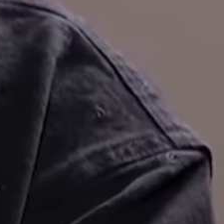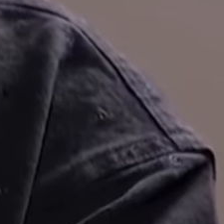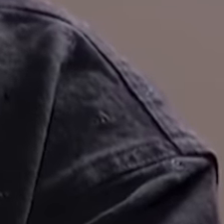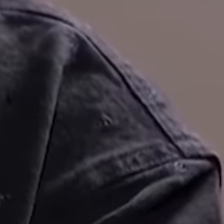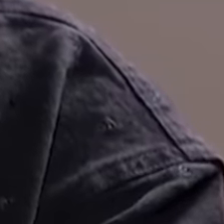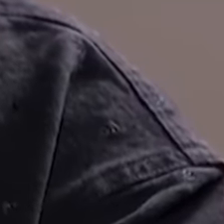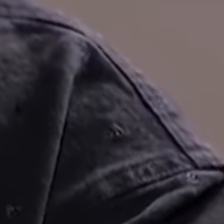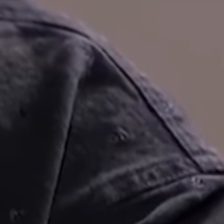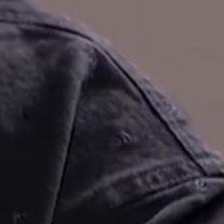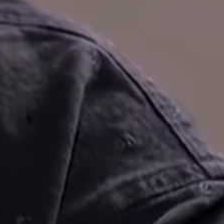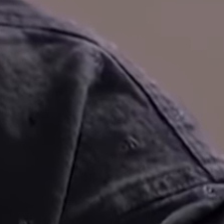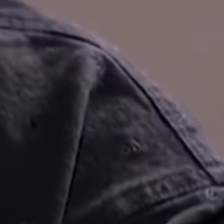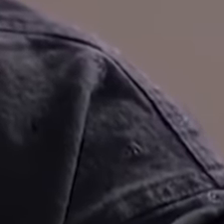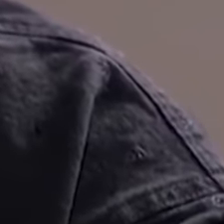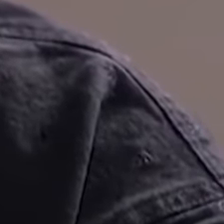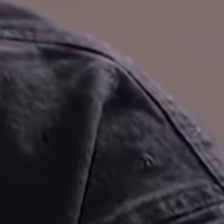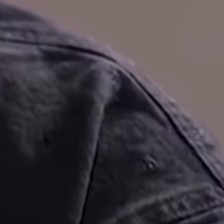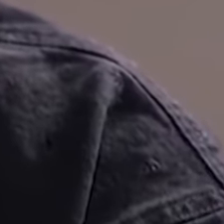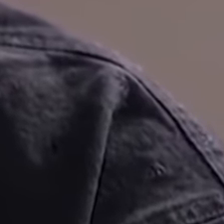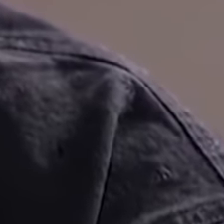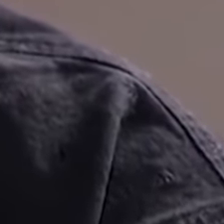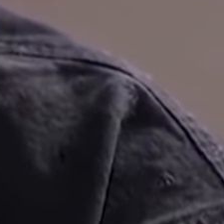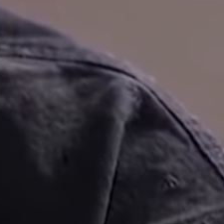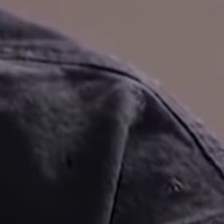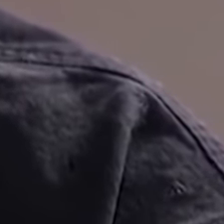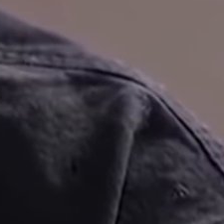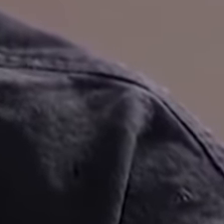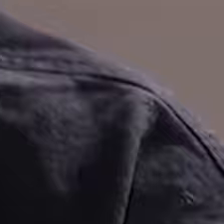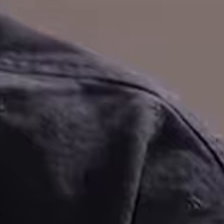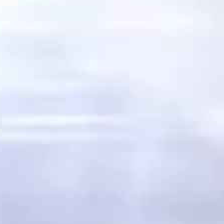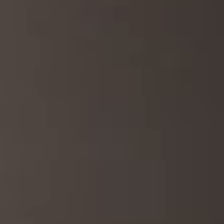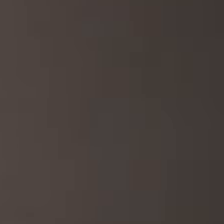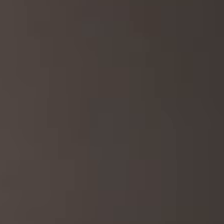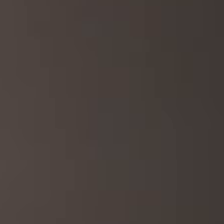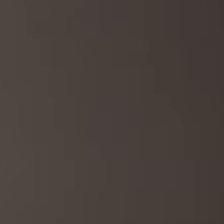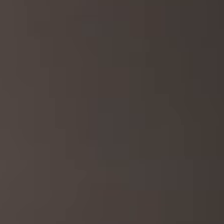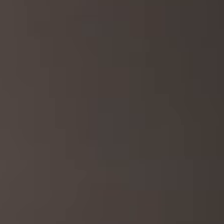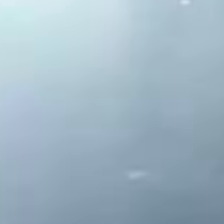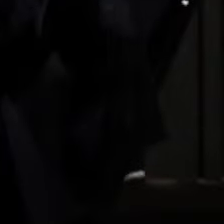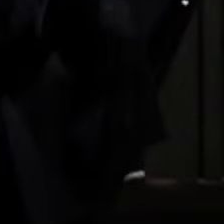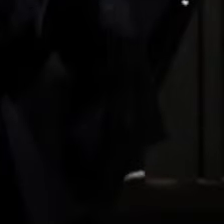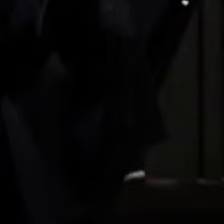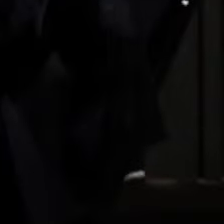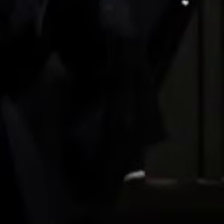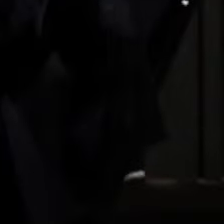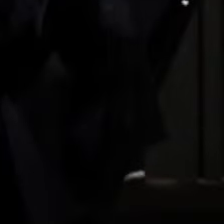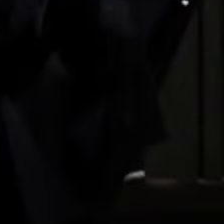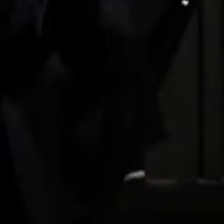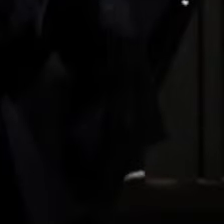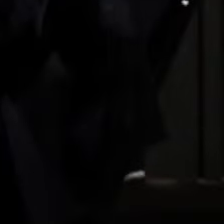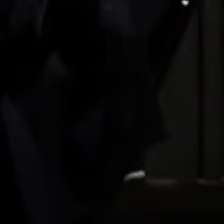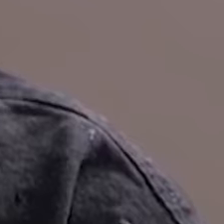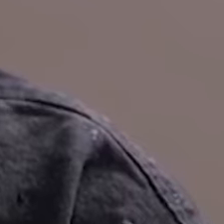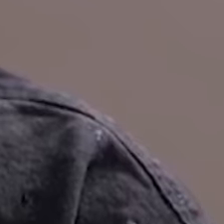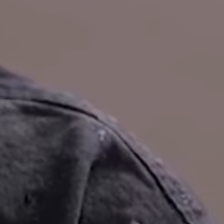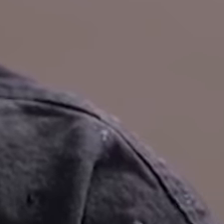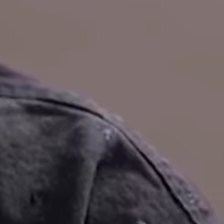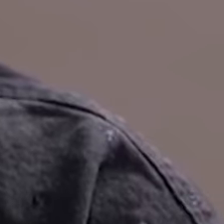მოგებული, ნაკრებში თამაში საერთოდ სხვა რაღაცაა და ძალიან რთული სათამაშოა. კვირას შენს პირადში რა